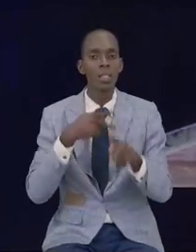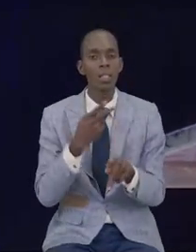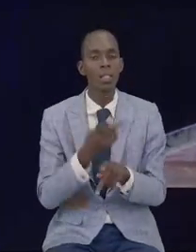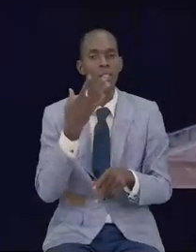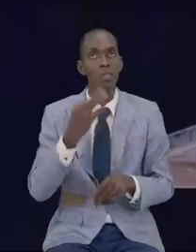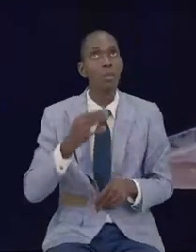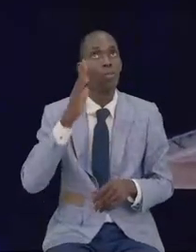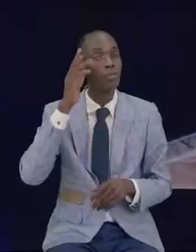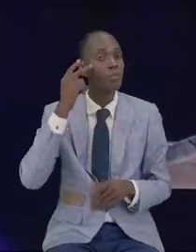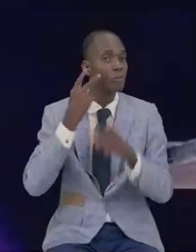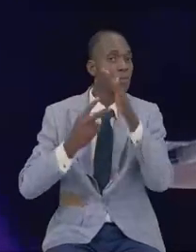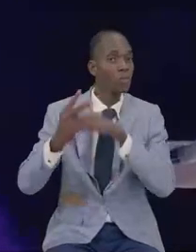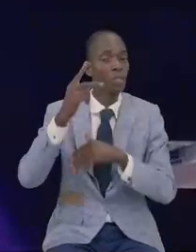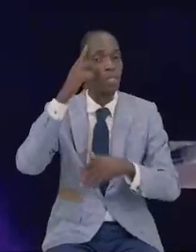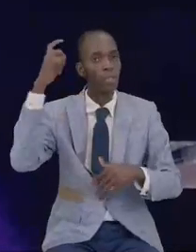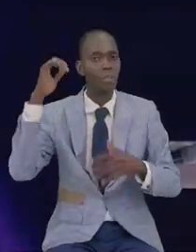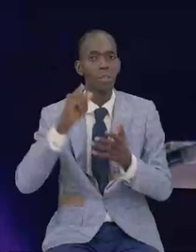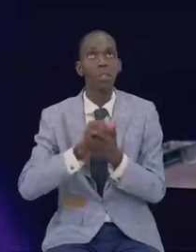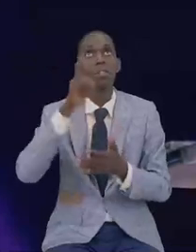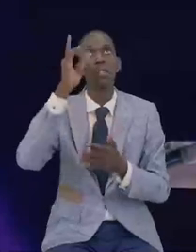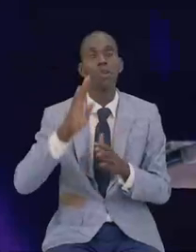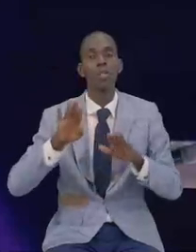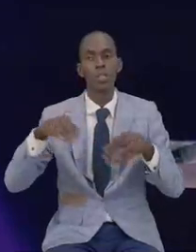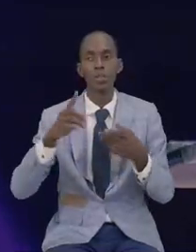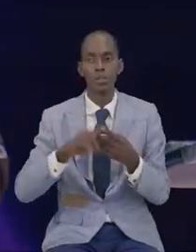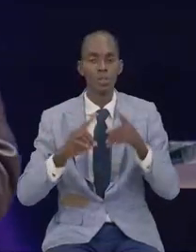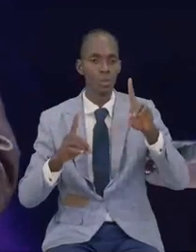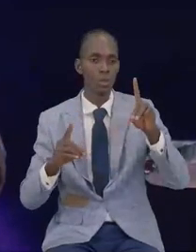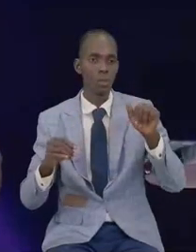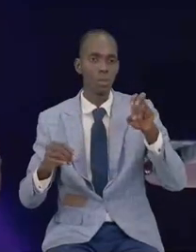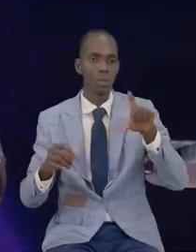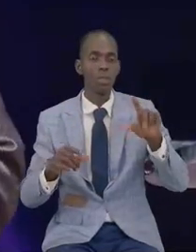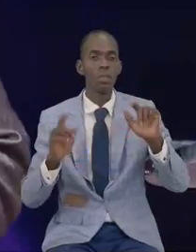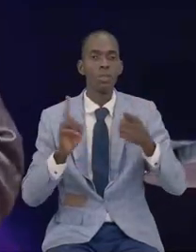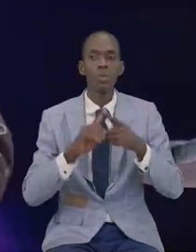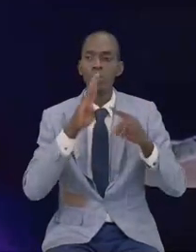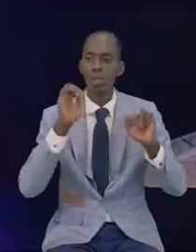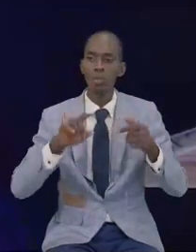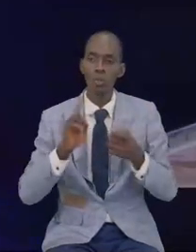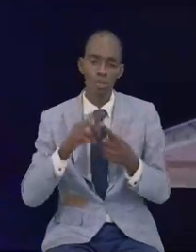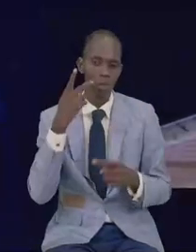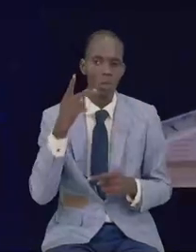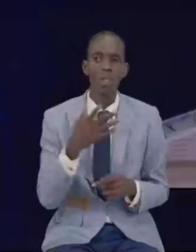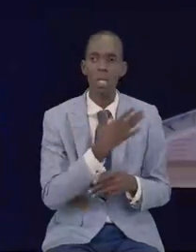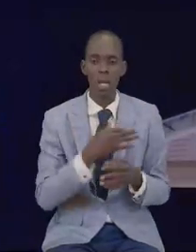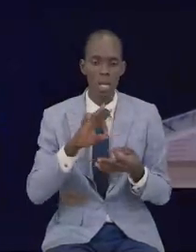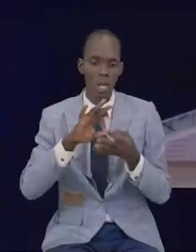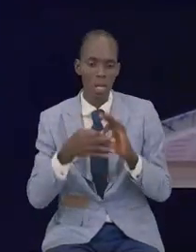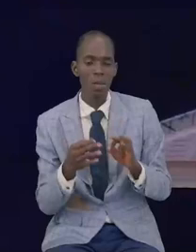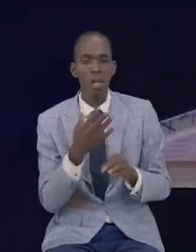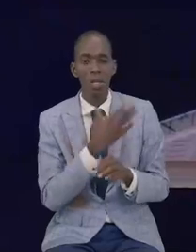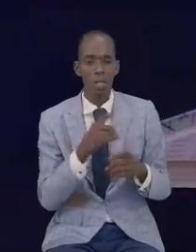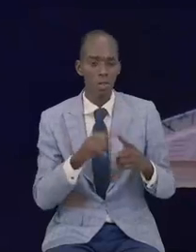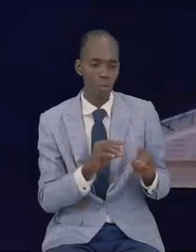vision et de songe que Dieu a donné à Daniel pour être en mesure de voir et d'interpréter et de